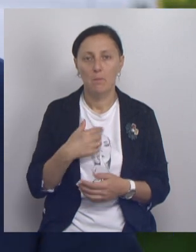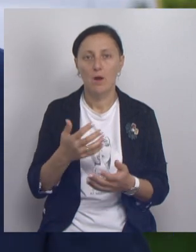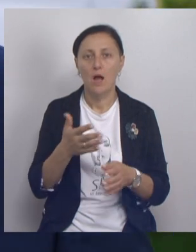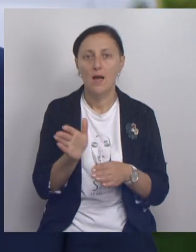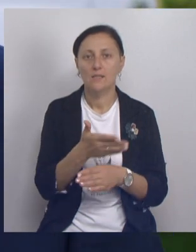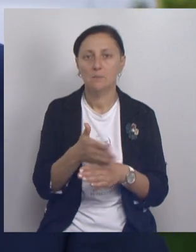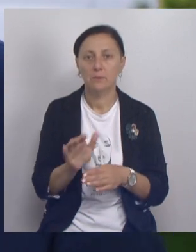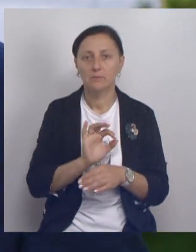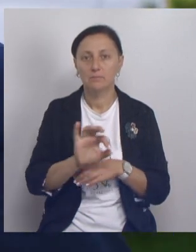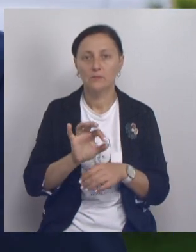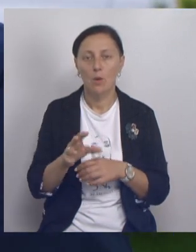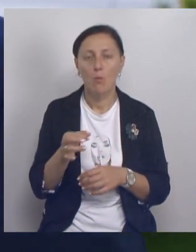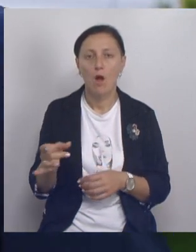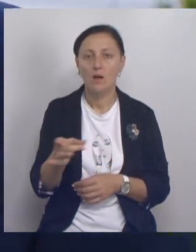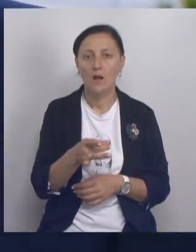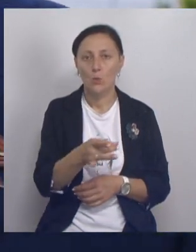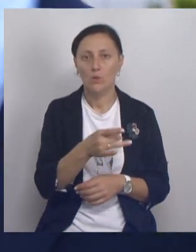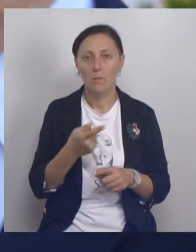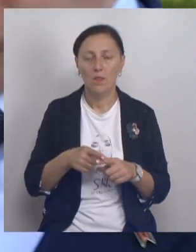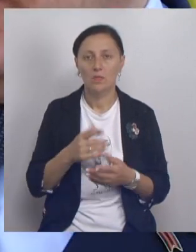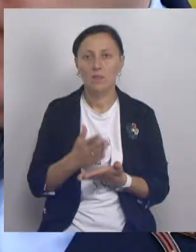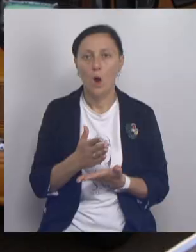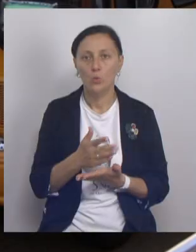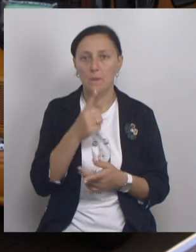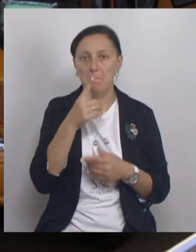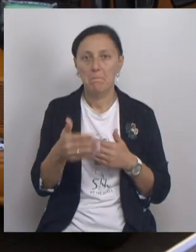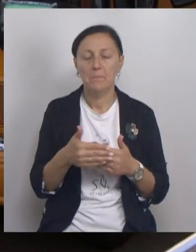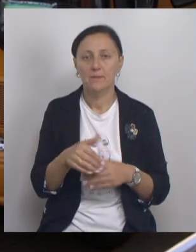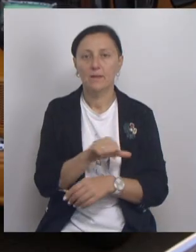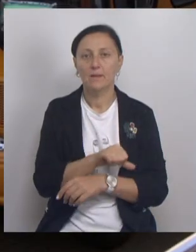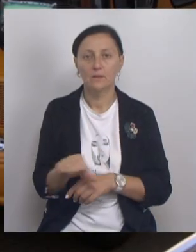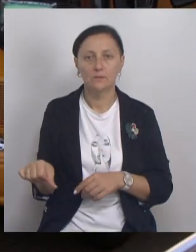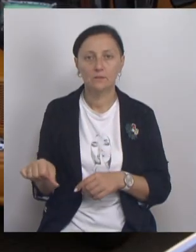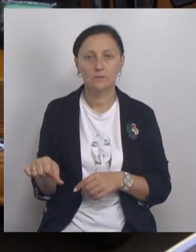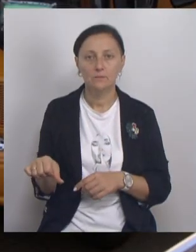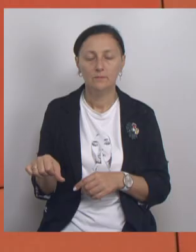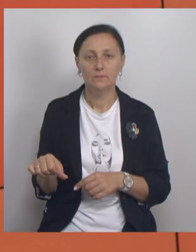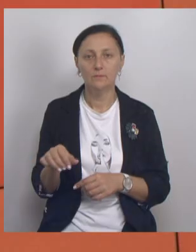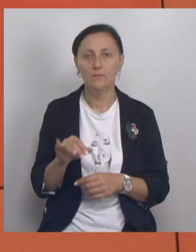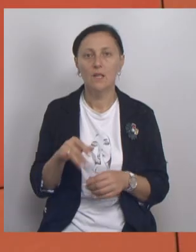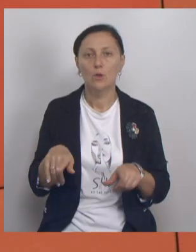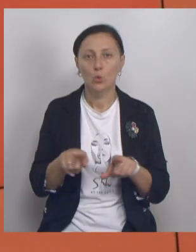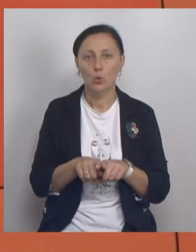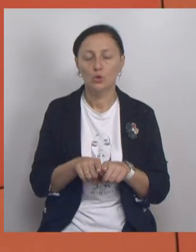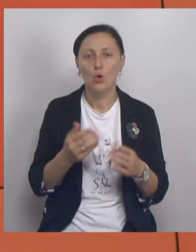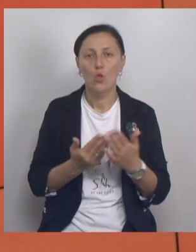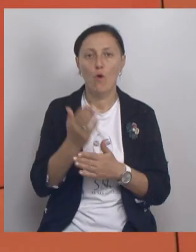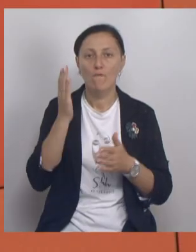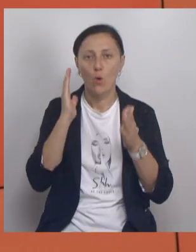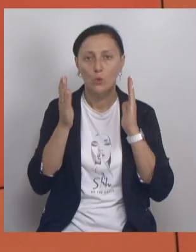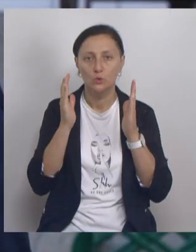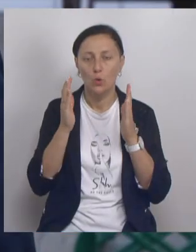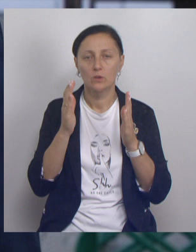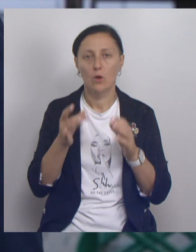по муниципалитетам, которые находятся рядом с границей. И также Новоскольский, Яковлевский,